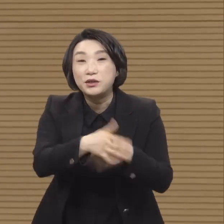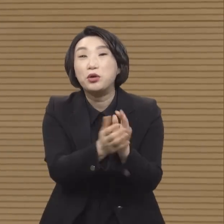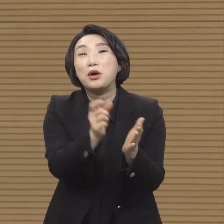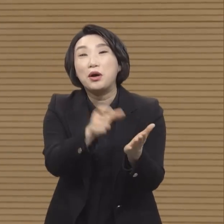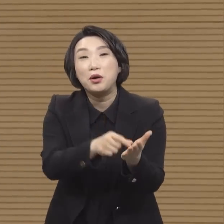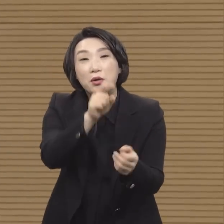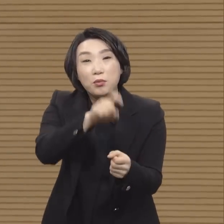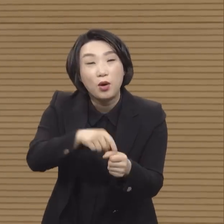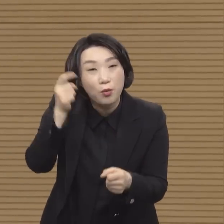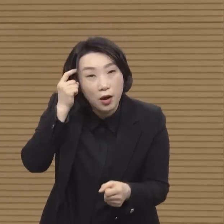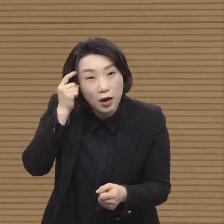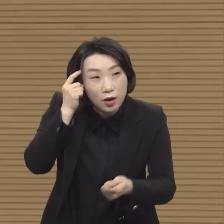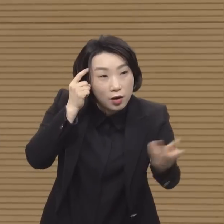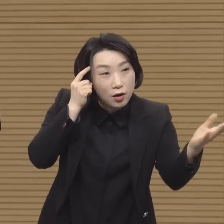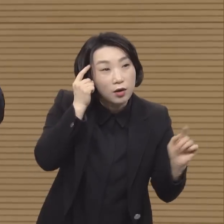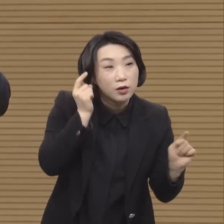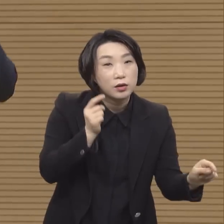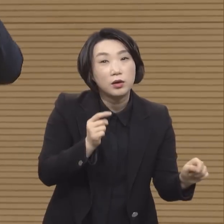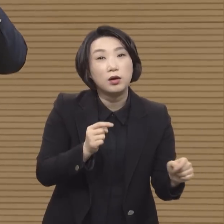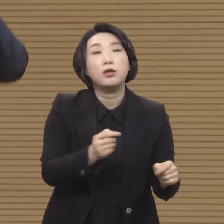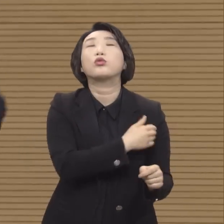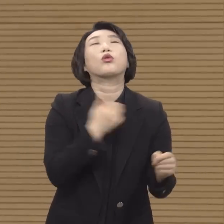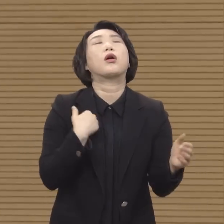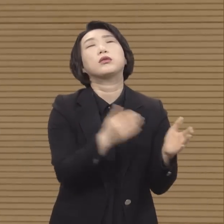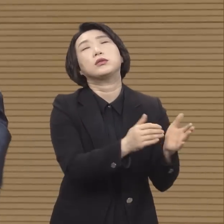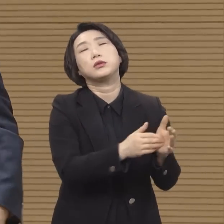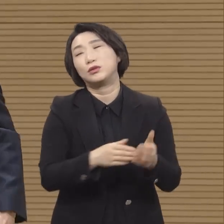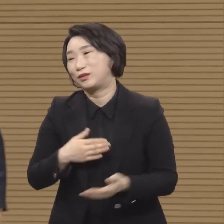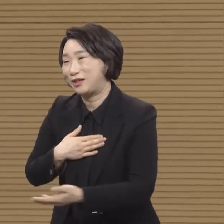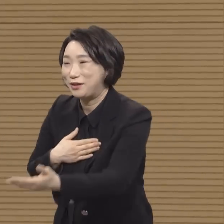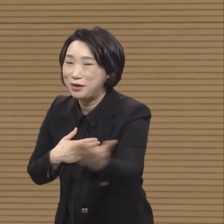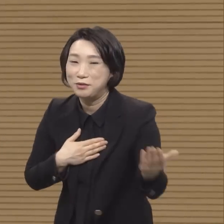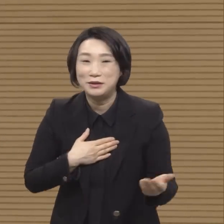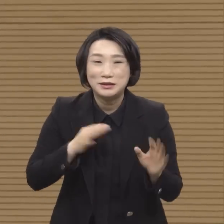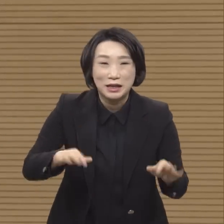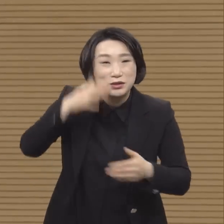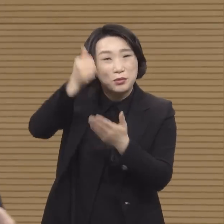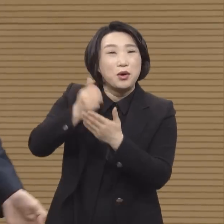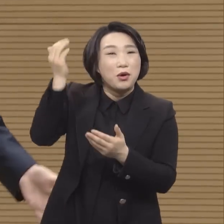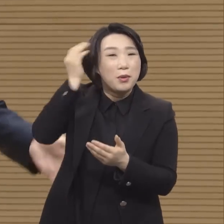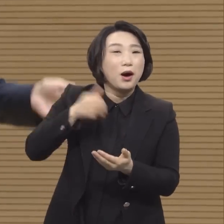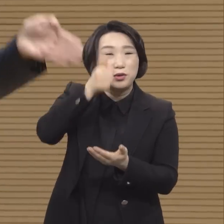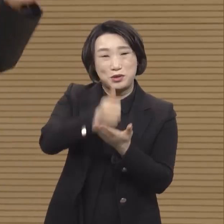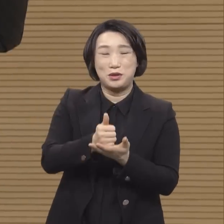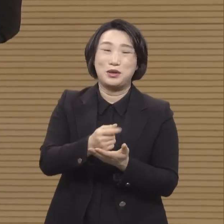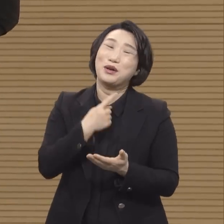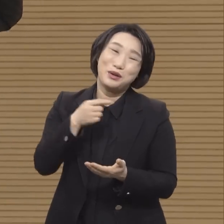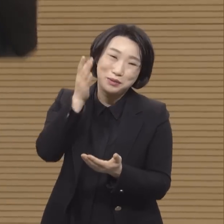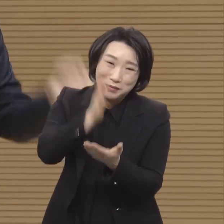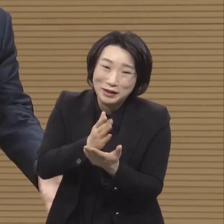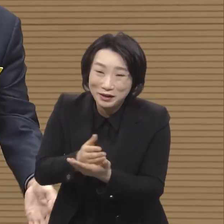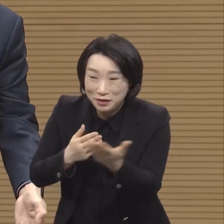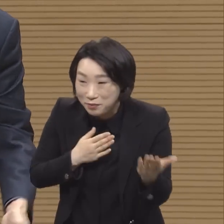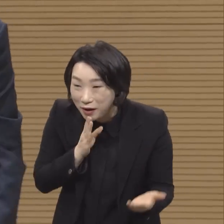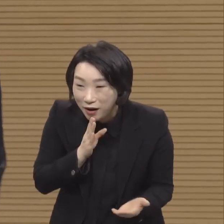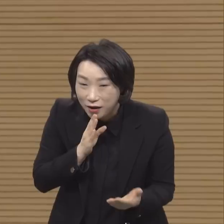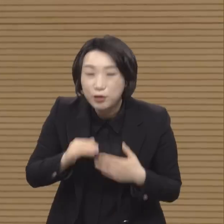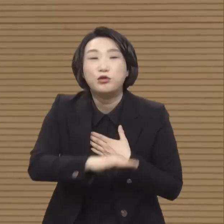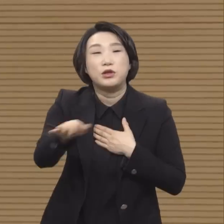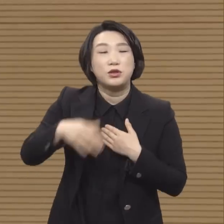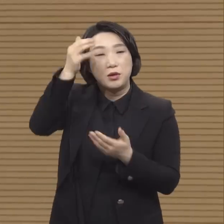했느냐? 그들이 족하다. 너희는 절대로 성령 해방죄에 걸리지 마라. 성령 거역죄에 걸리지